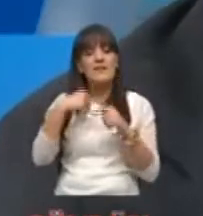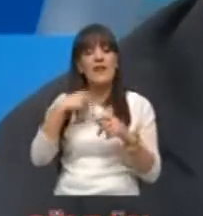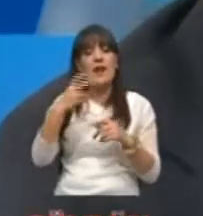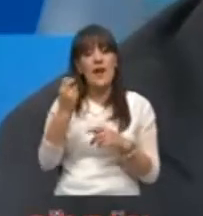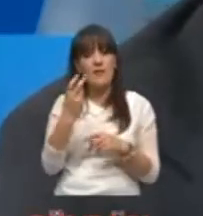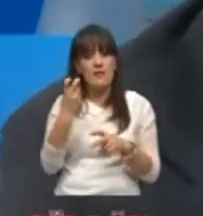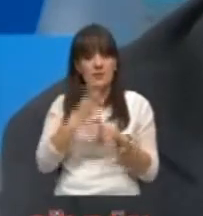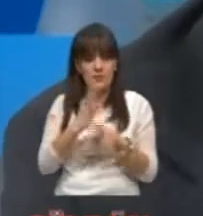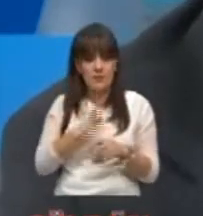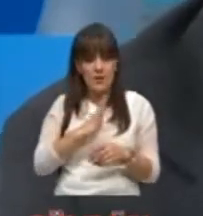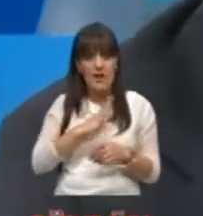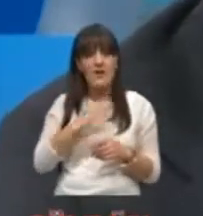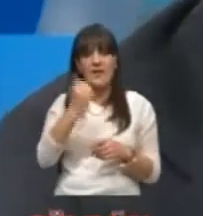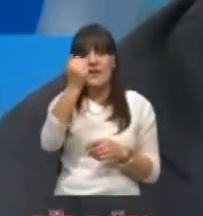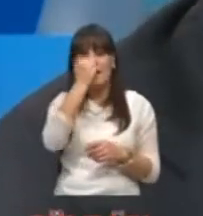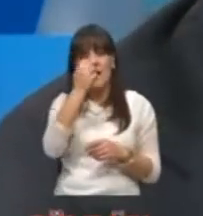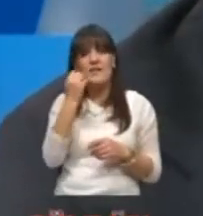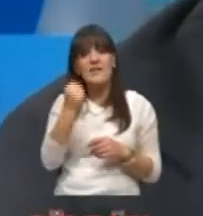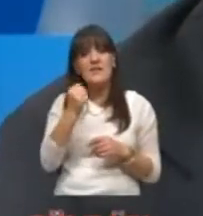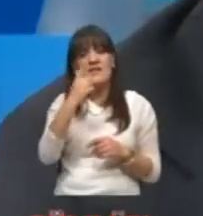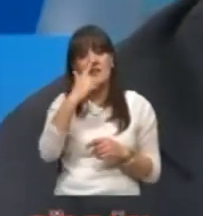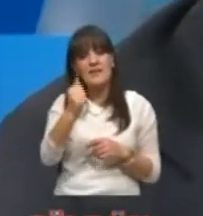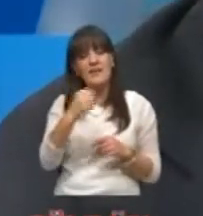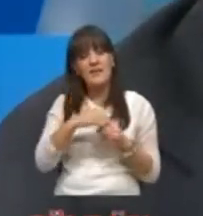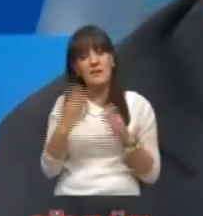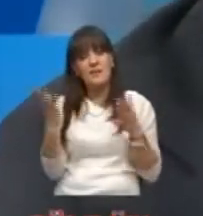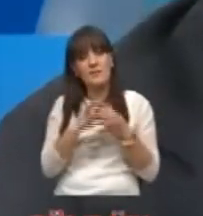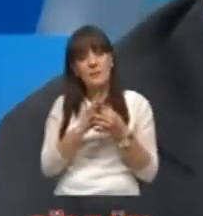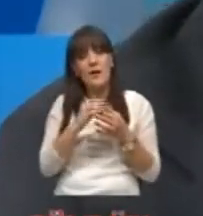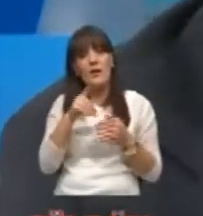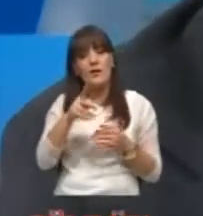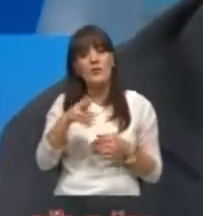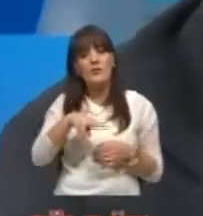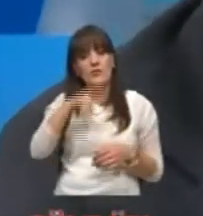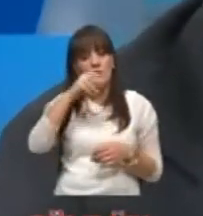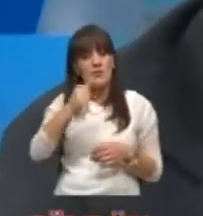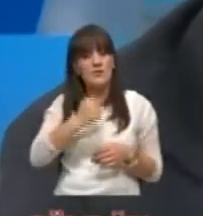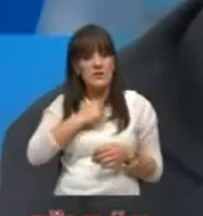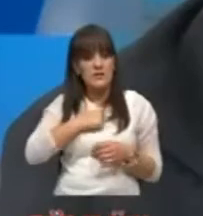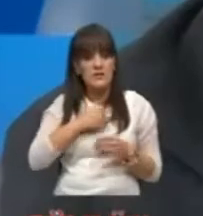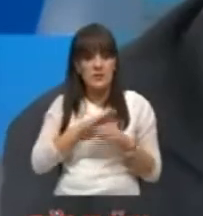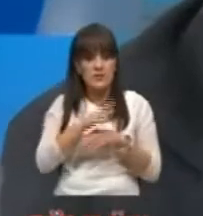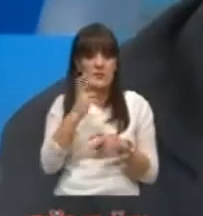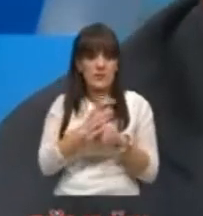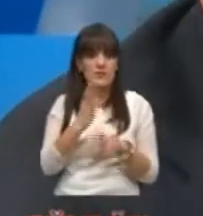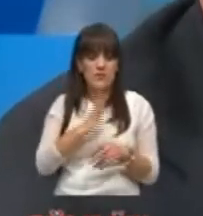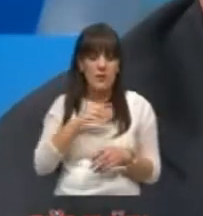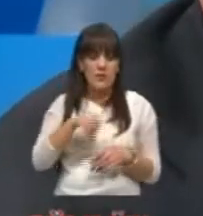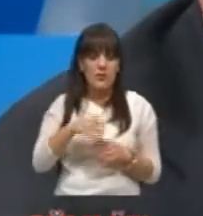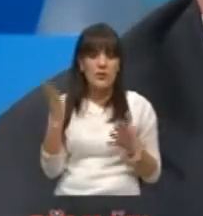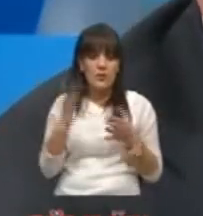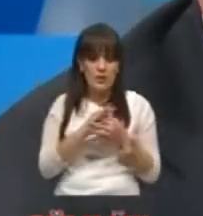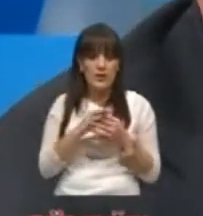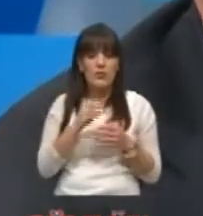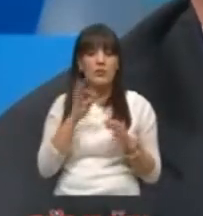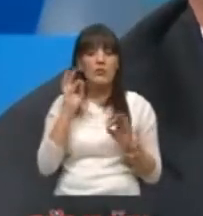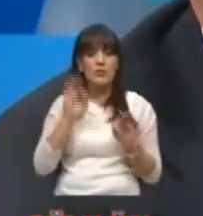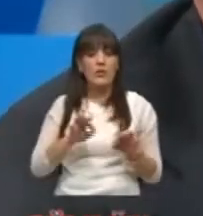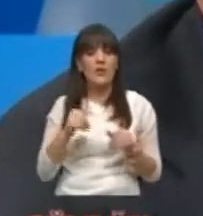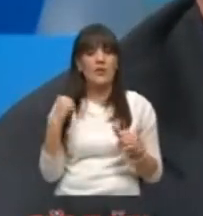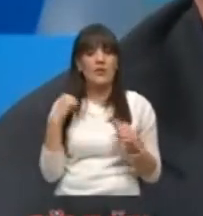riski var. Hı hı. Pıhtı oluşumu ve pıhtı oluşumuna bağlı işte solunum sıkıntısı yaşama riski var. Bunlara yönelik mutlaka